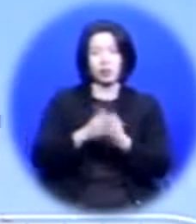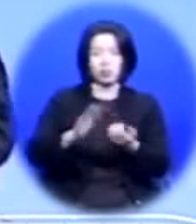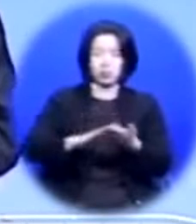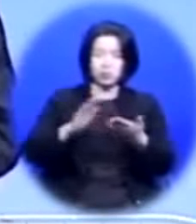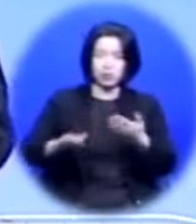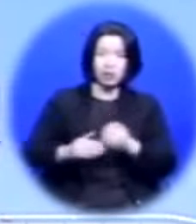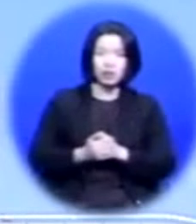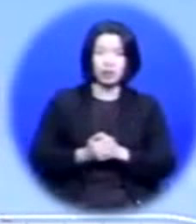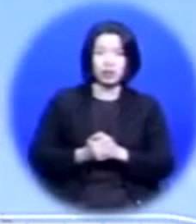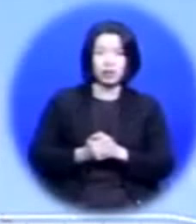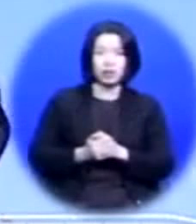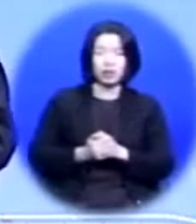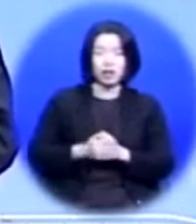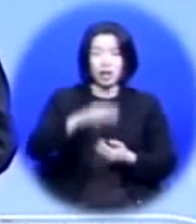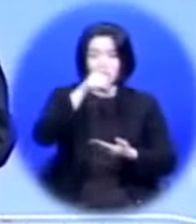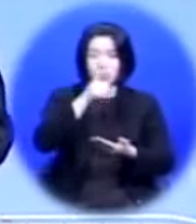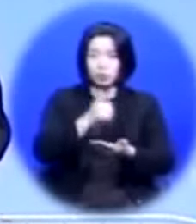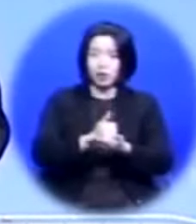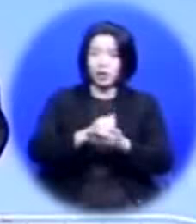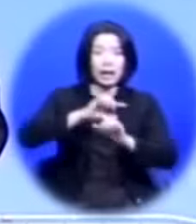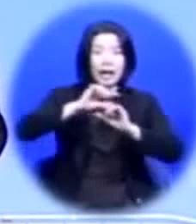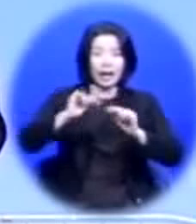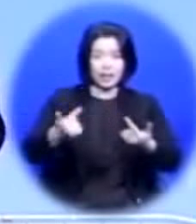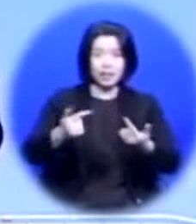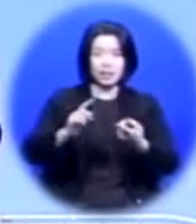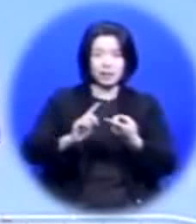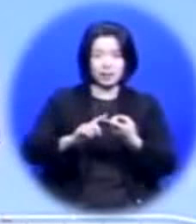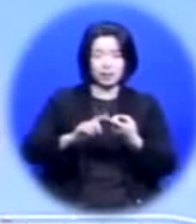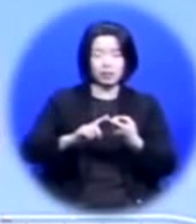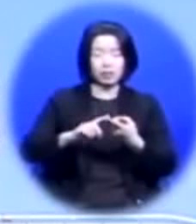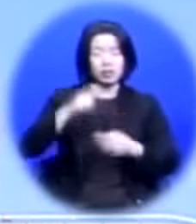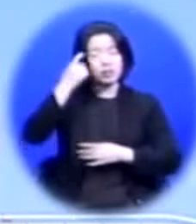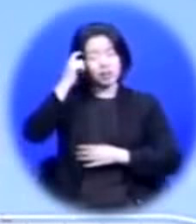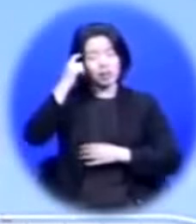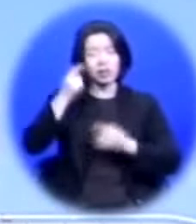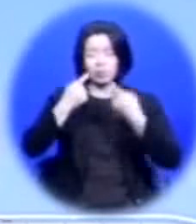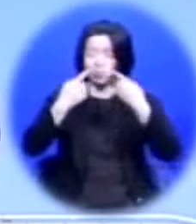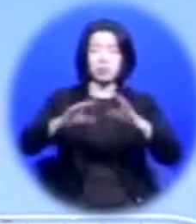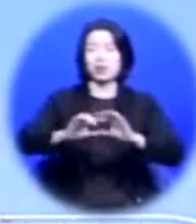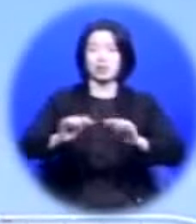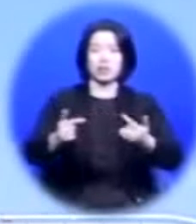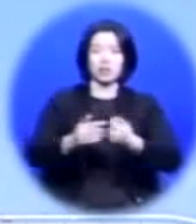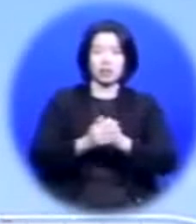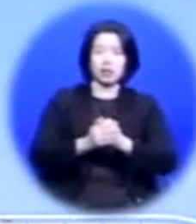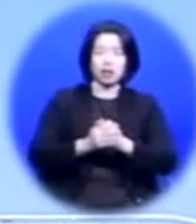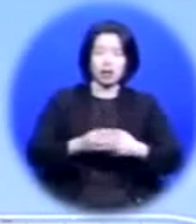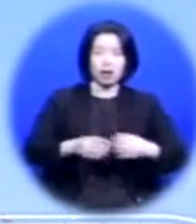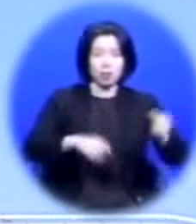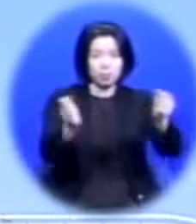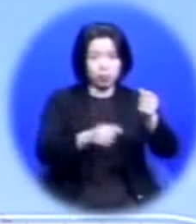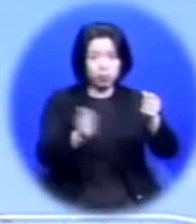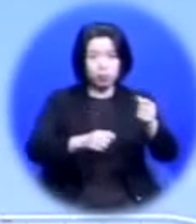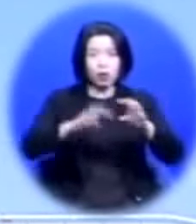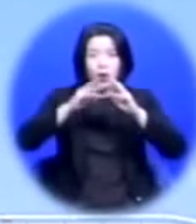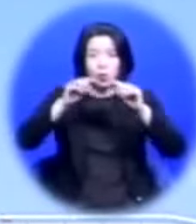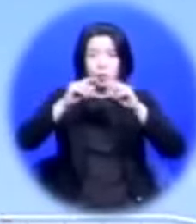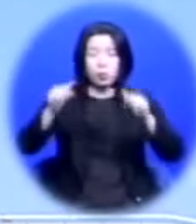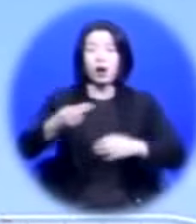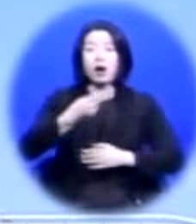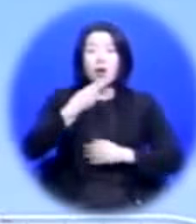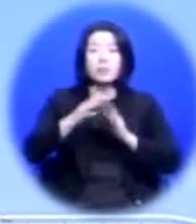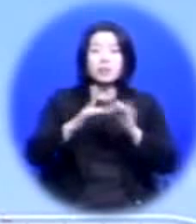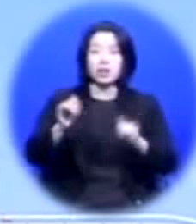그렇습니다 죄 안 지어야 되겠다는 생각이 분명치가 않은 거지요 뭐 털어서 먼저 안 나는 사람